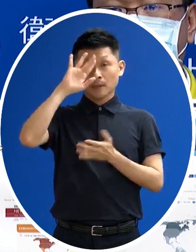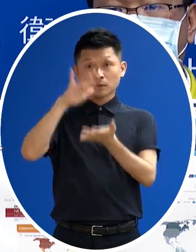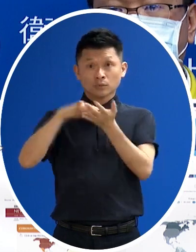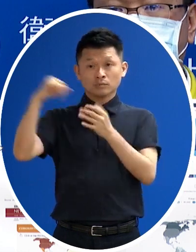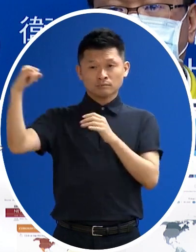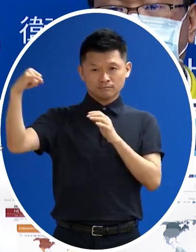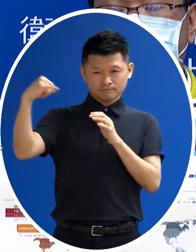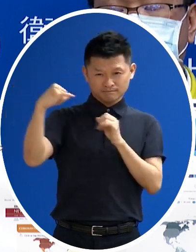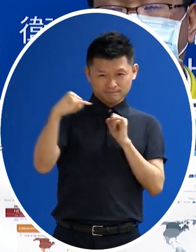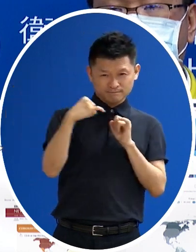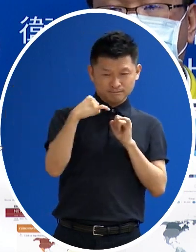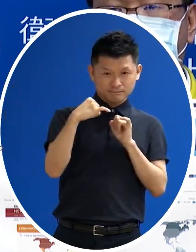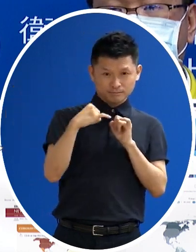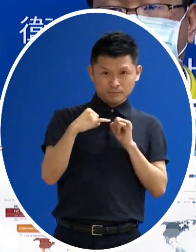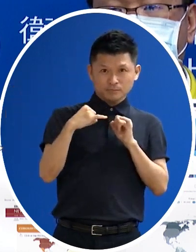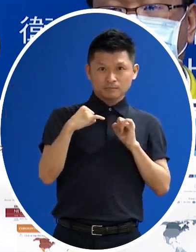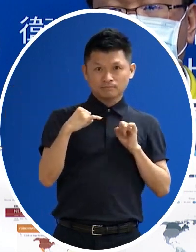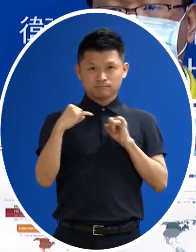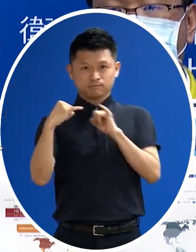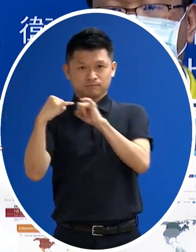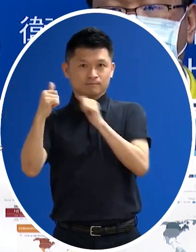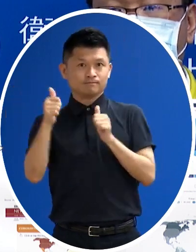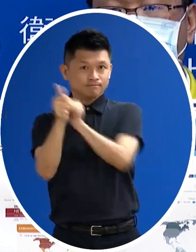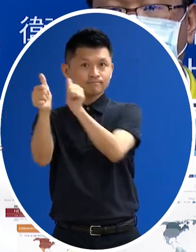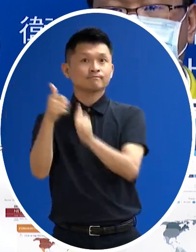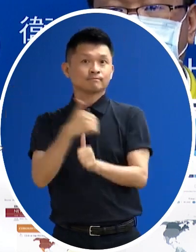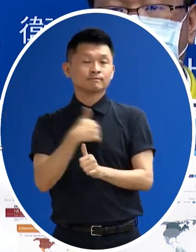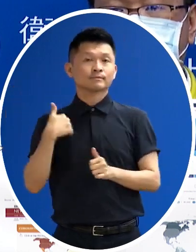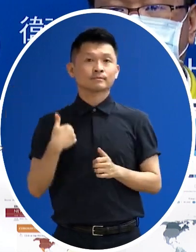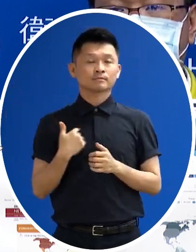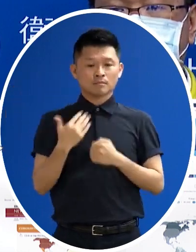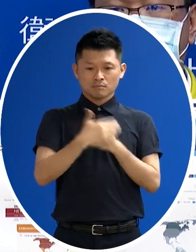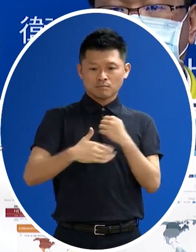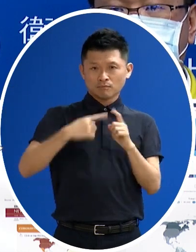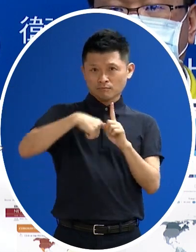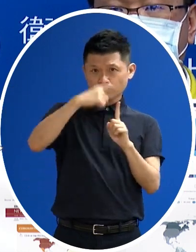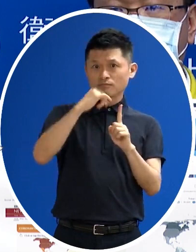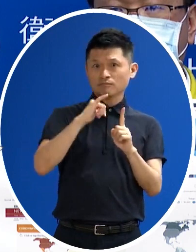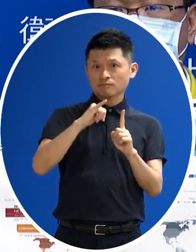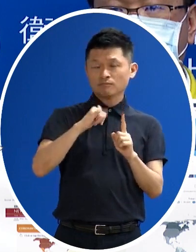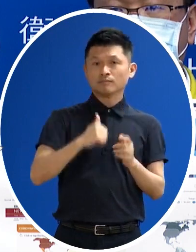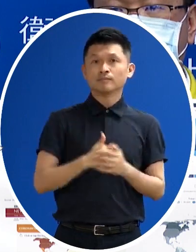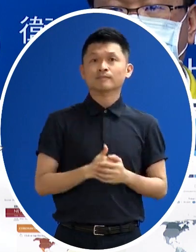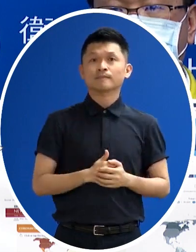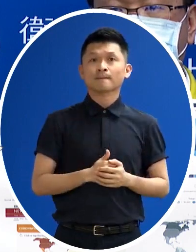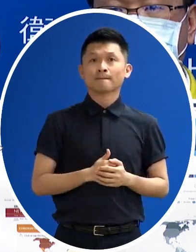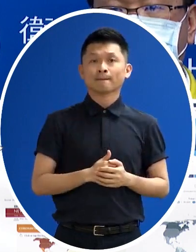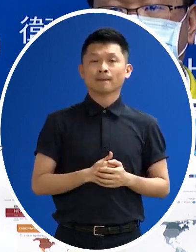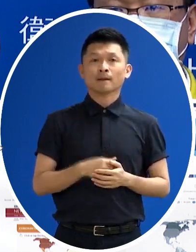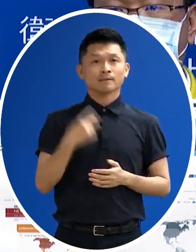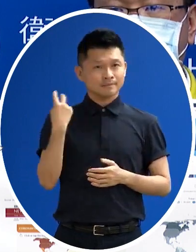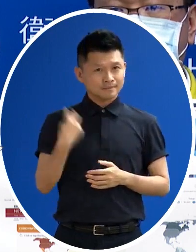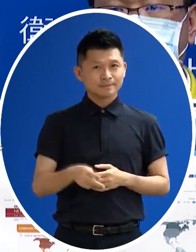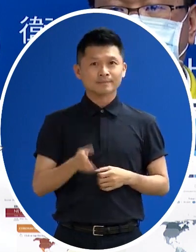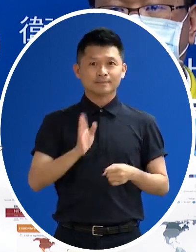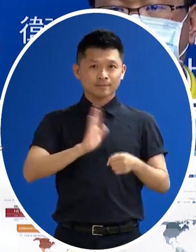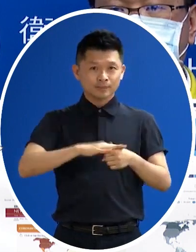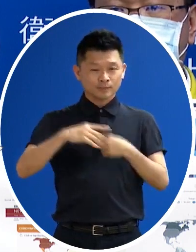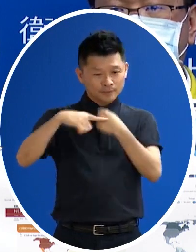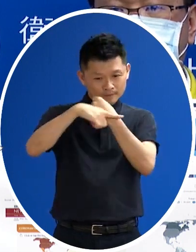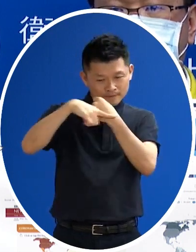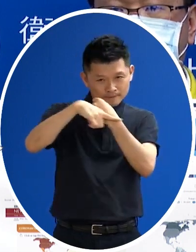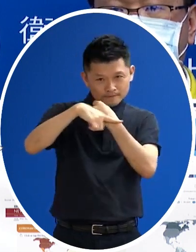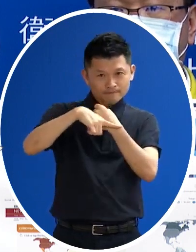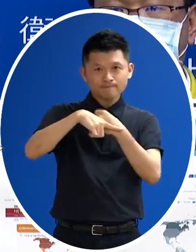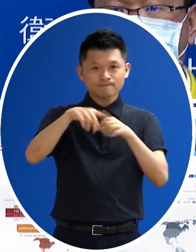来，还是可以有适当的保护力。所以这个部分，确实我们还需要有更多的相关的这个研